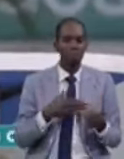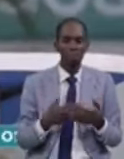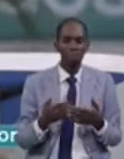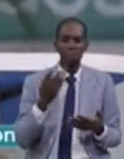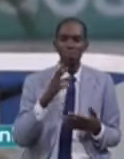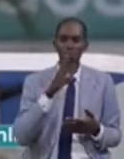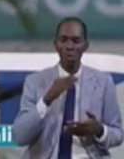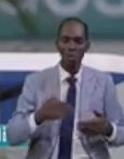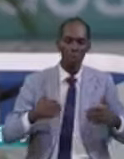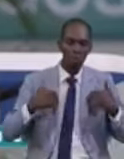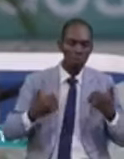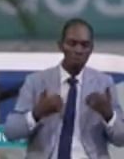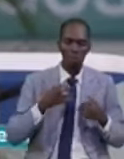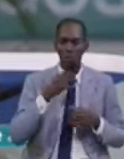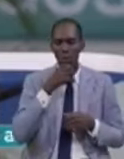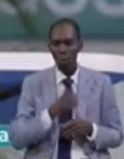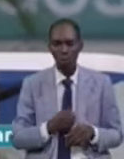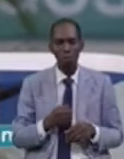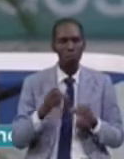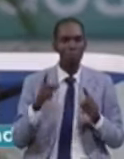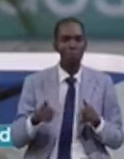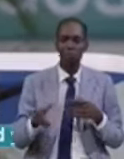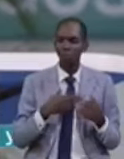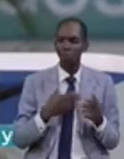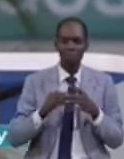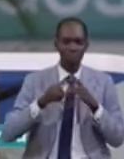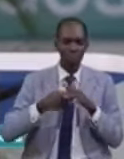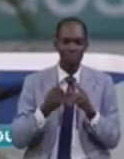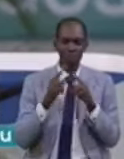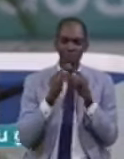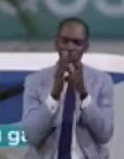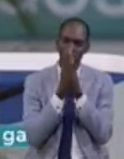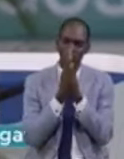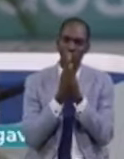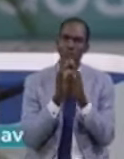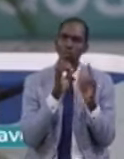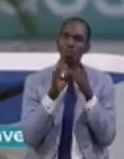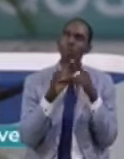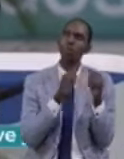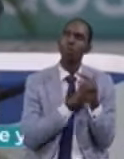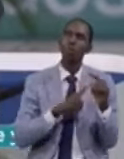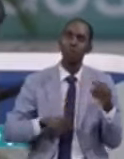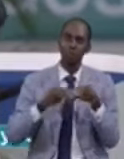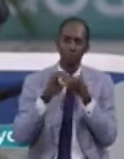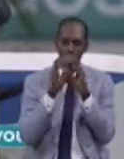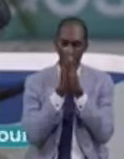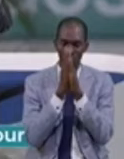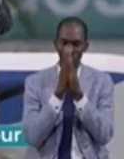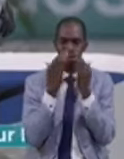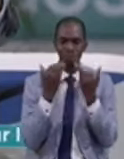fois que vous identifiez un défi dans votre vie parlezen au